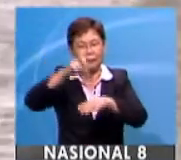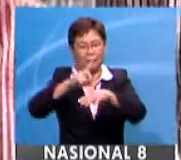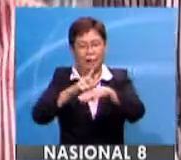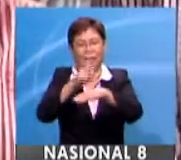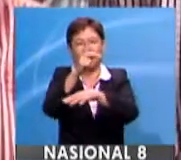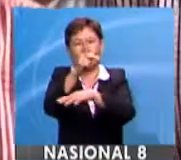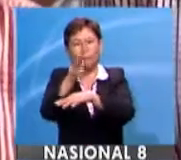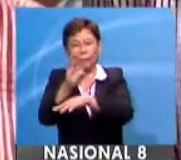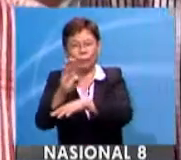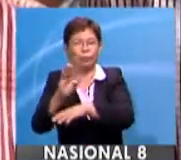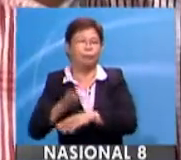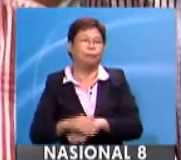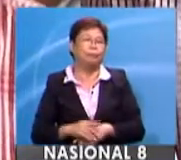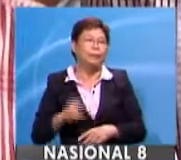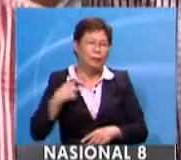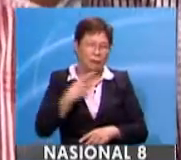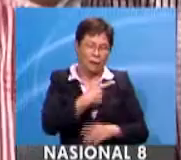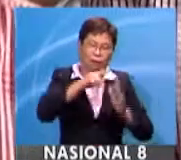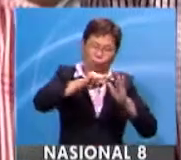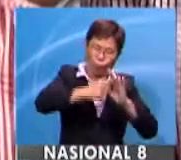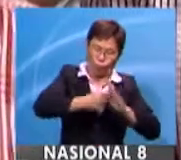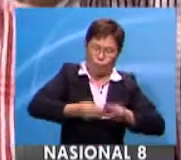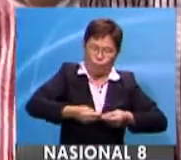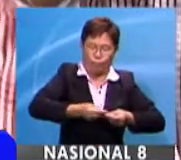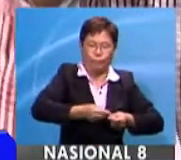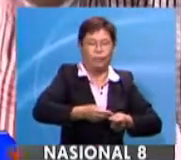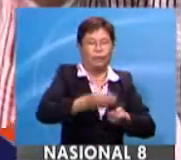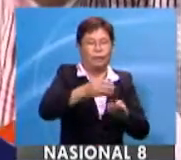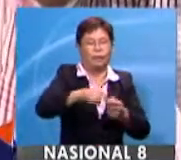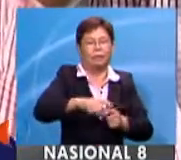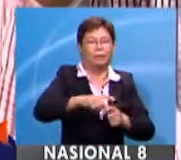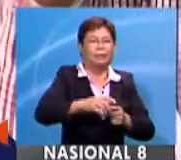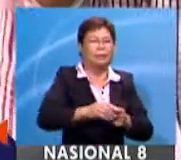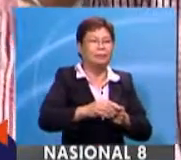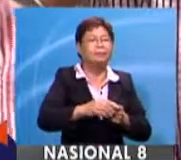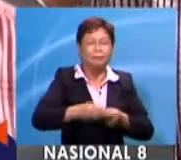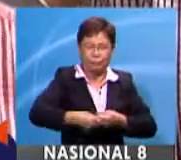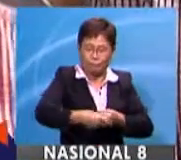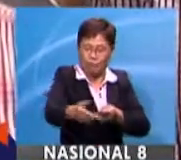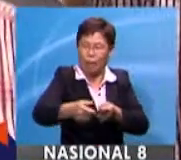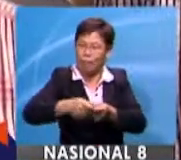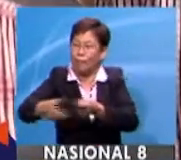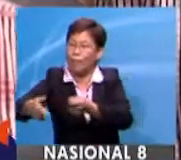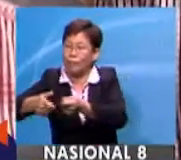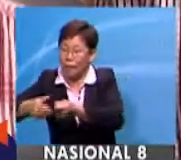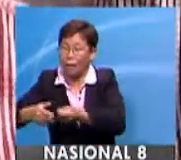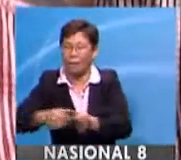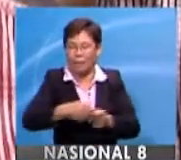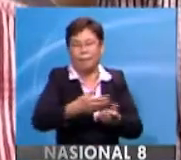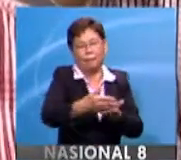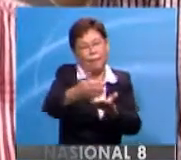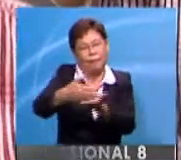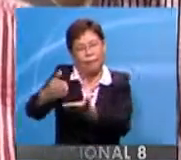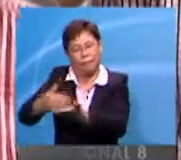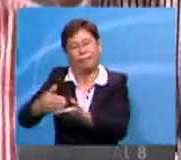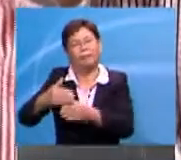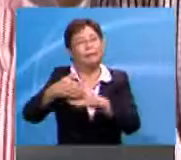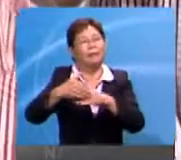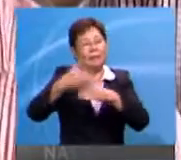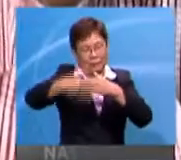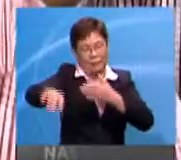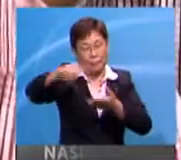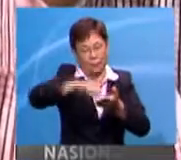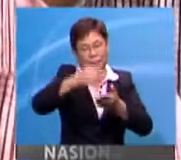Baru kita akan mula mengedarkan barang-barang keperluan kepadaaangsa banjir di negeri Kelantan selepas ini selepas kita